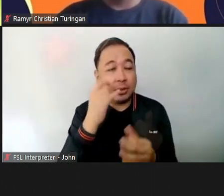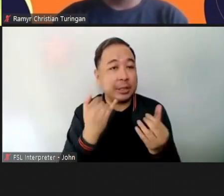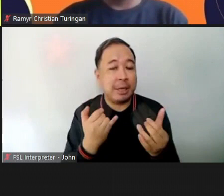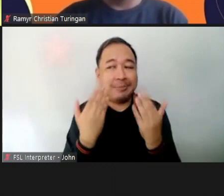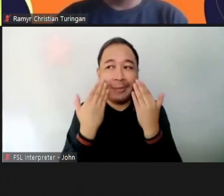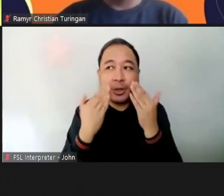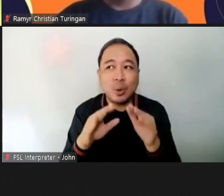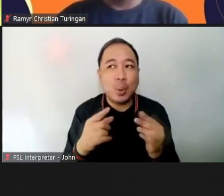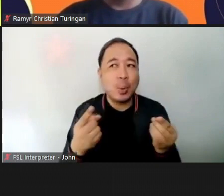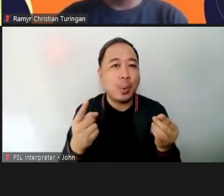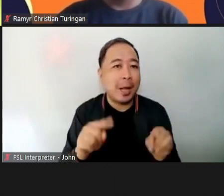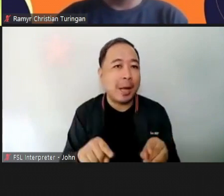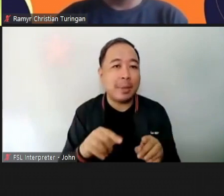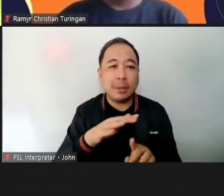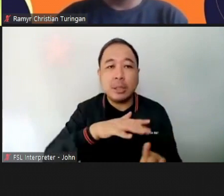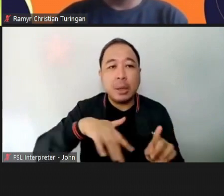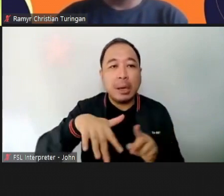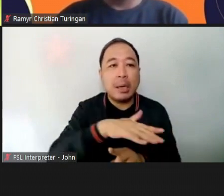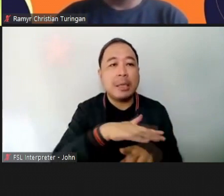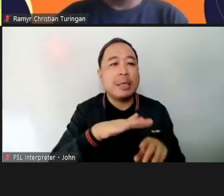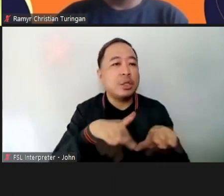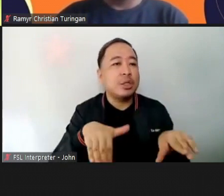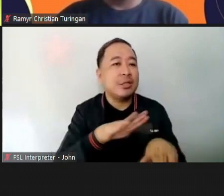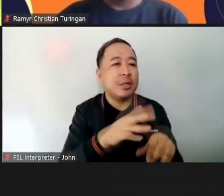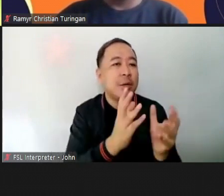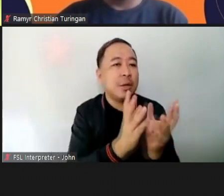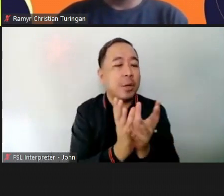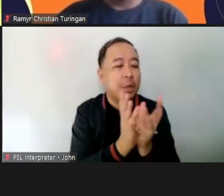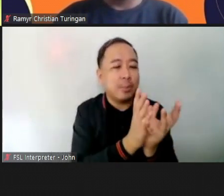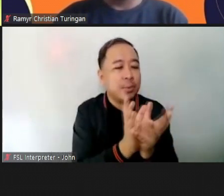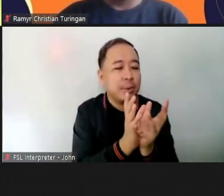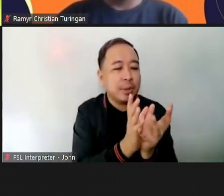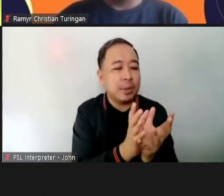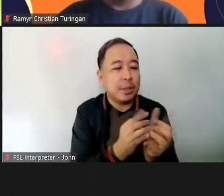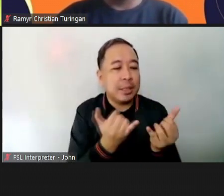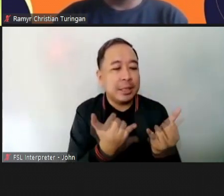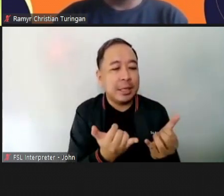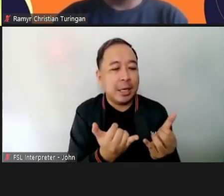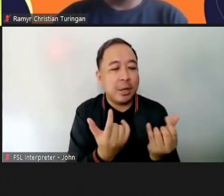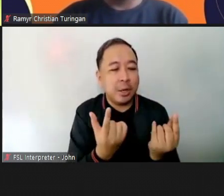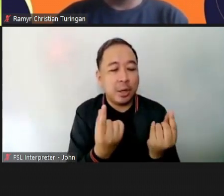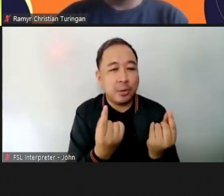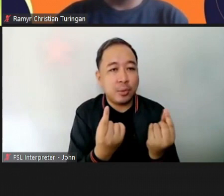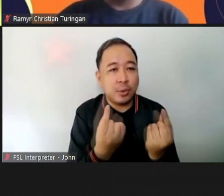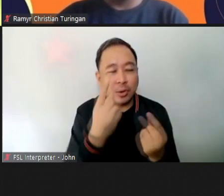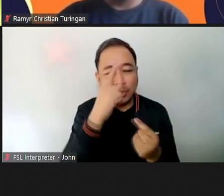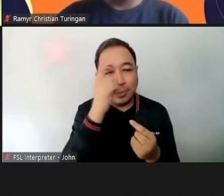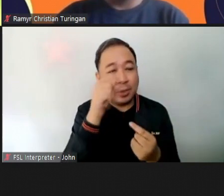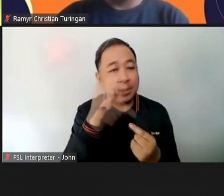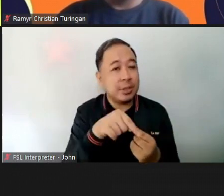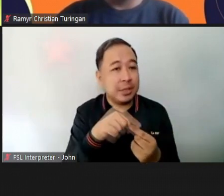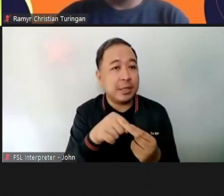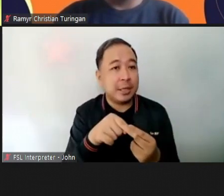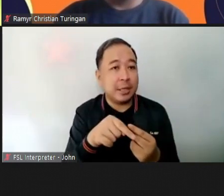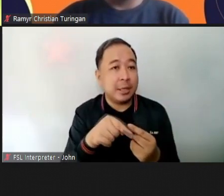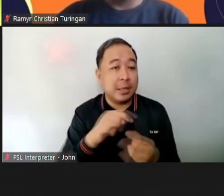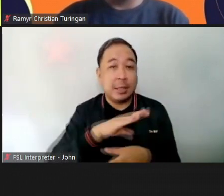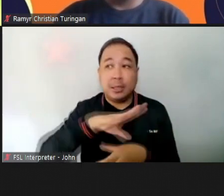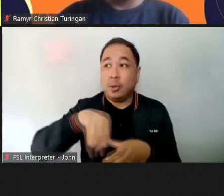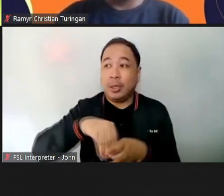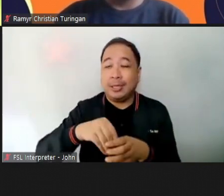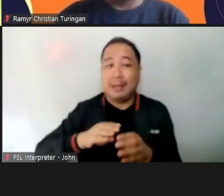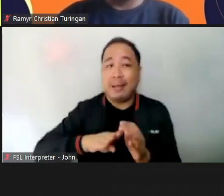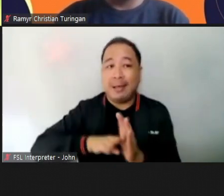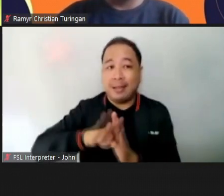nangyayari sa mga bata sa inyong komunidad, ang nangyayari, ginagawa mo na lang beauty contest, ang ginagawa mo na lang paliga, which is nakapasok lang sa aspeto ng